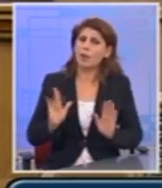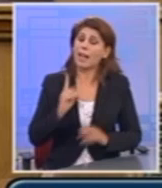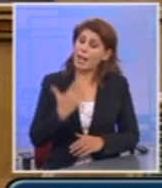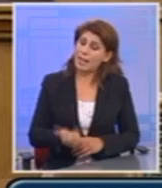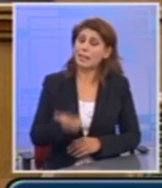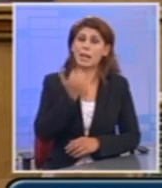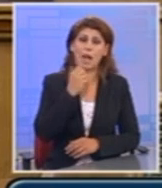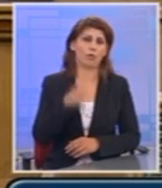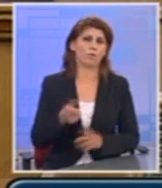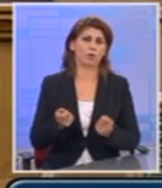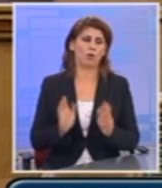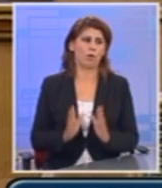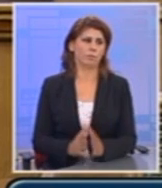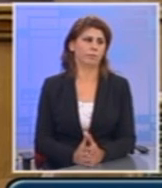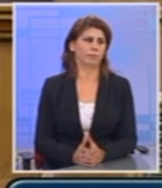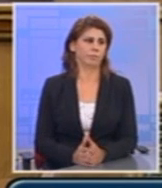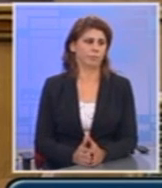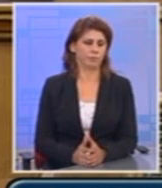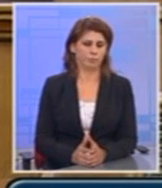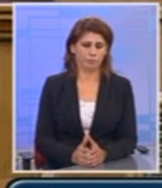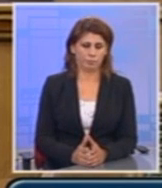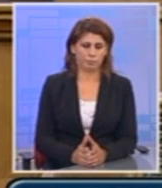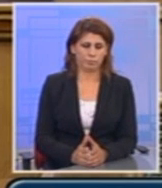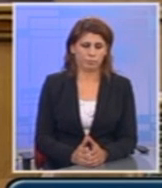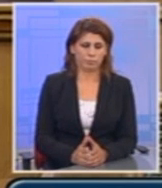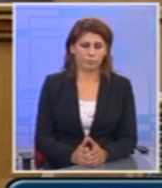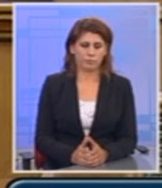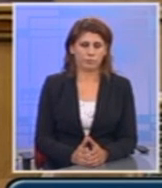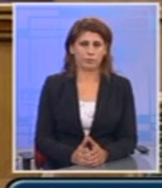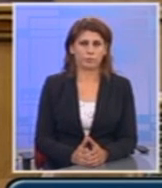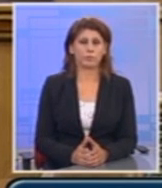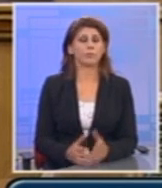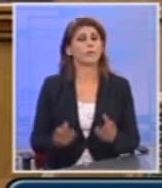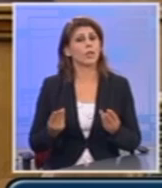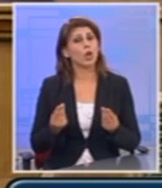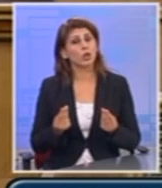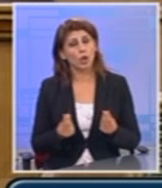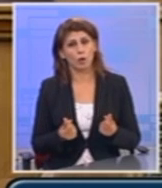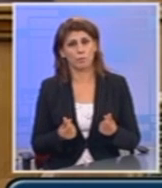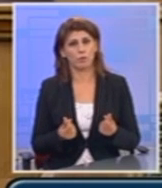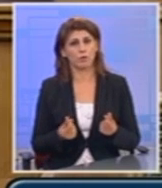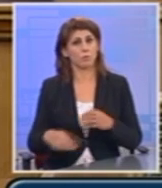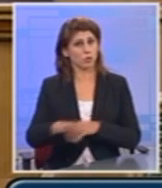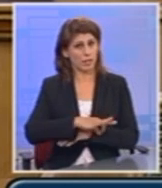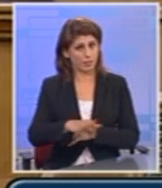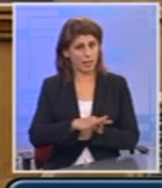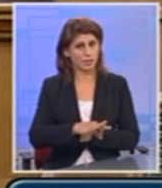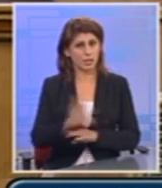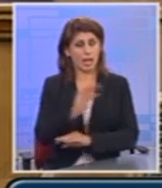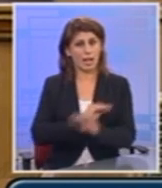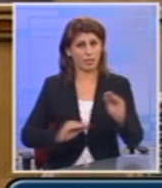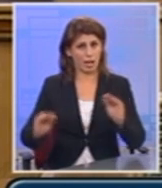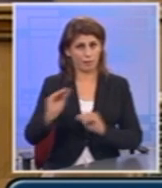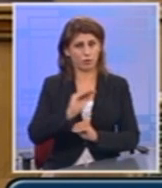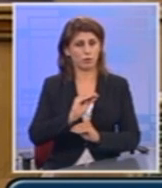λάθος και και ο ο τρόπος με ο οποίος σχεδιάστηκε η